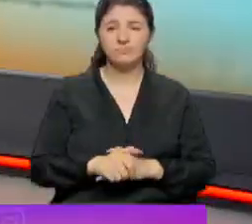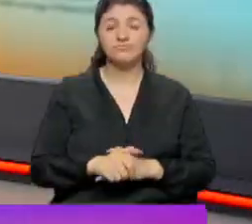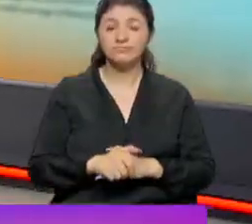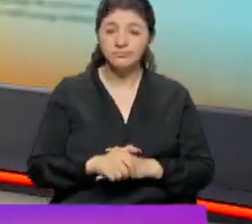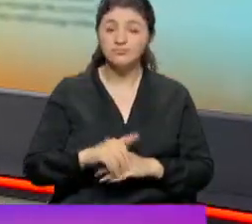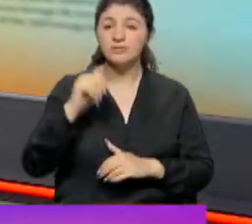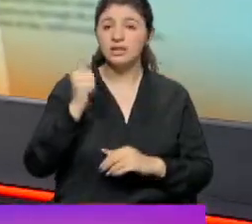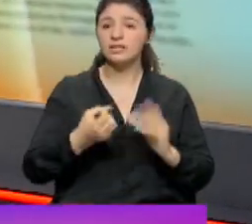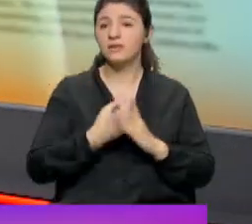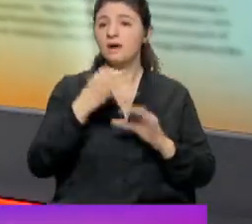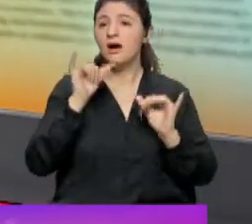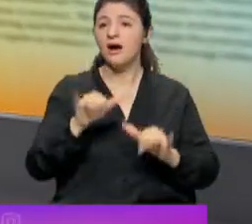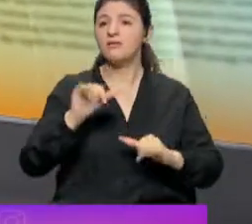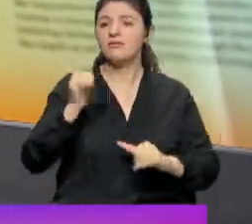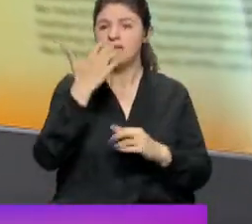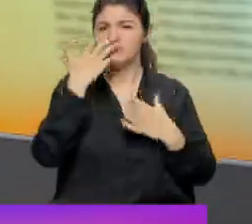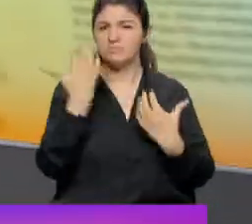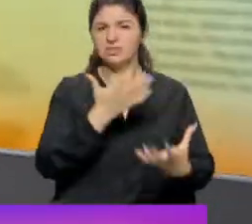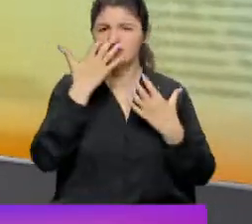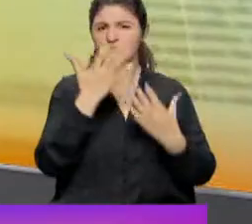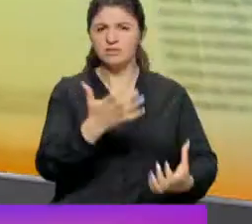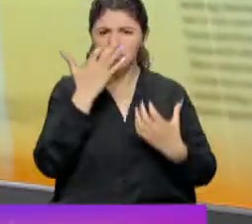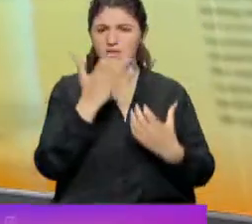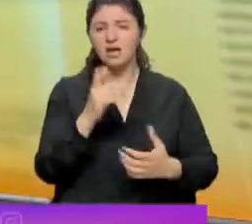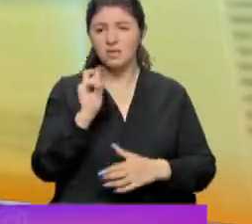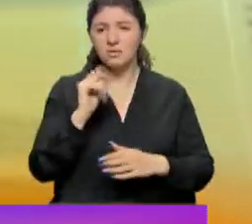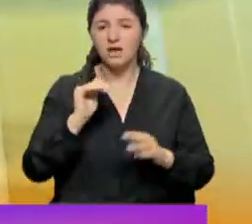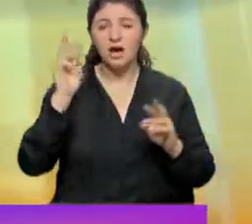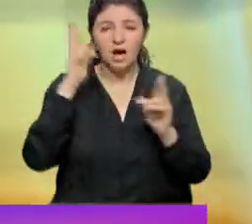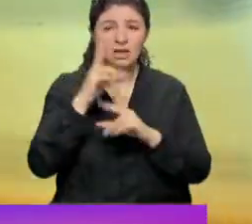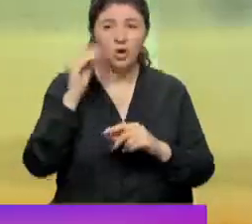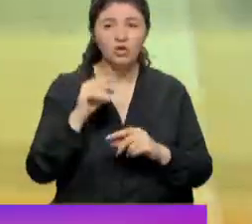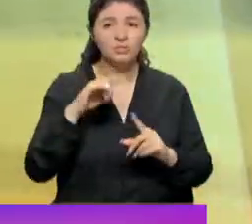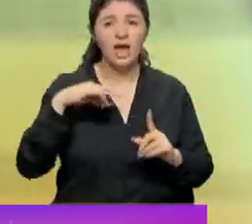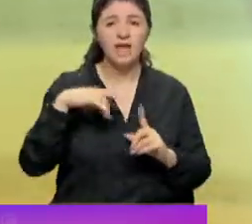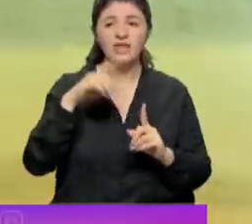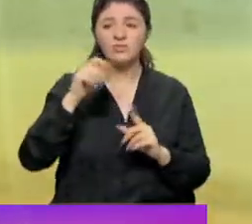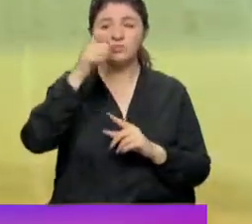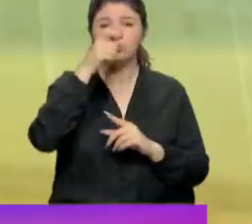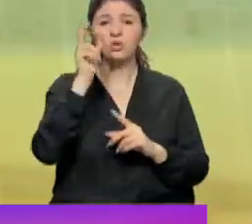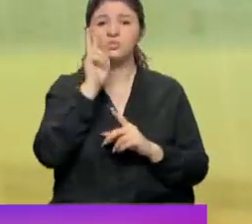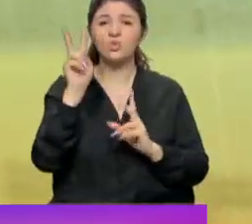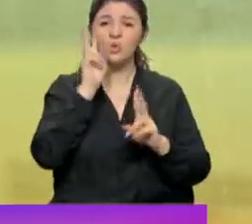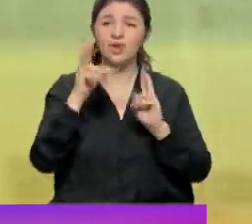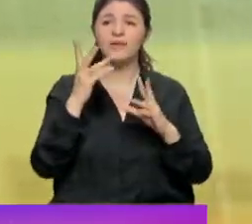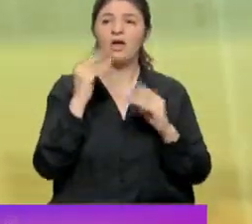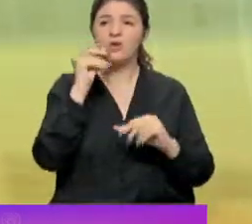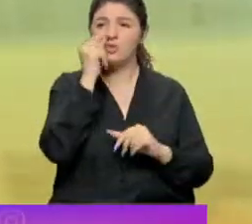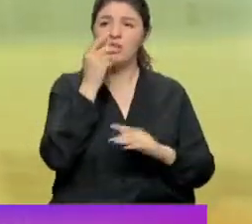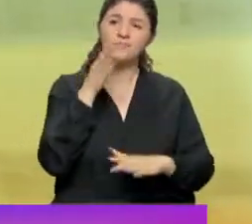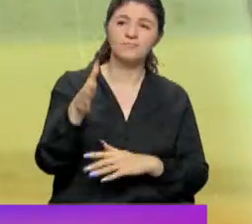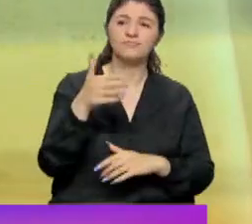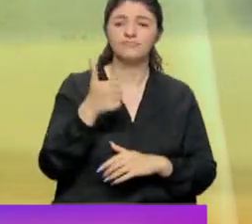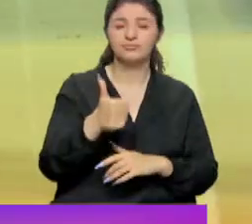her sabah aynı değerleri savunur Sak hayalini kurduğumuz hedeflediğimiz Türkiye tablosuna daha